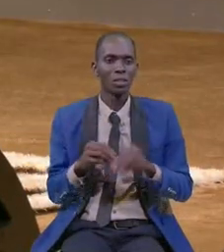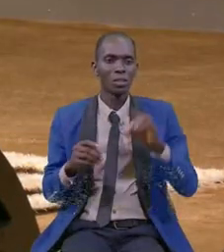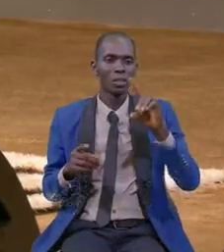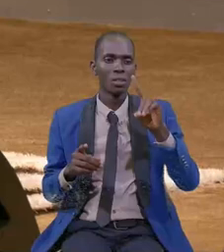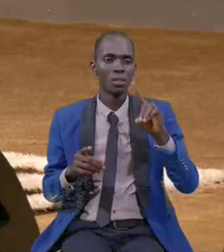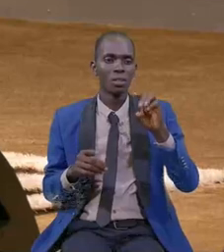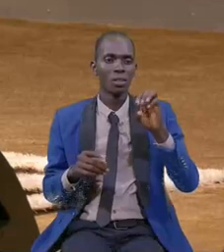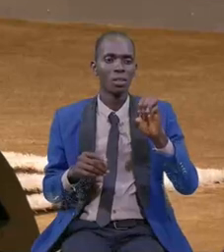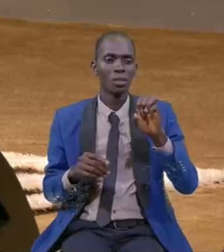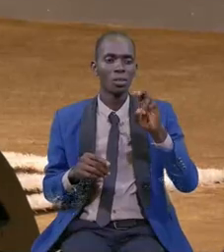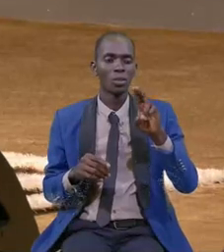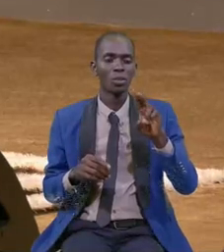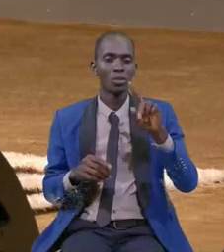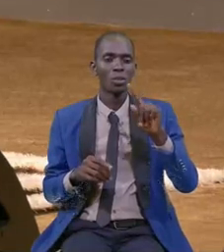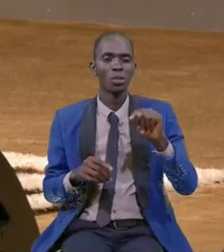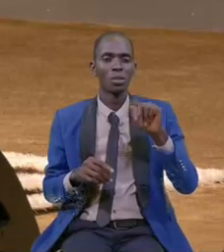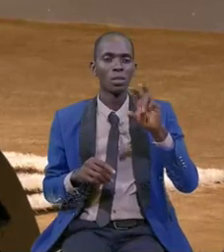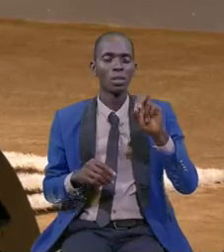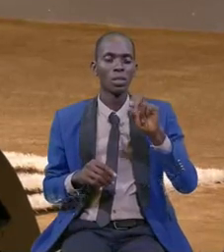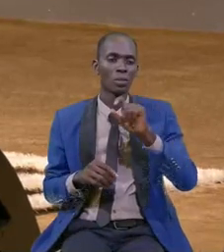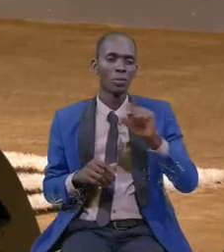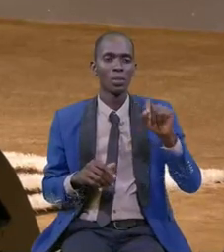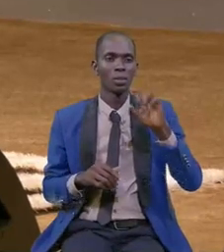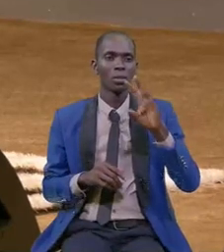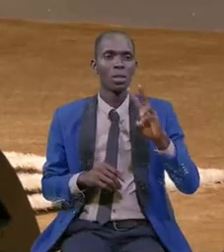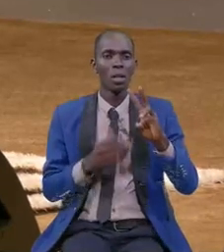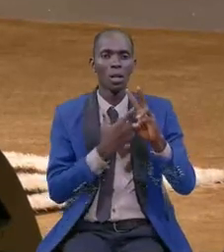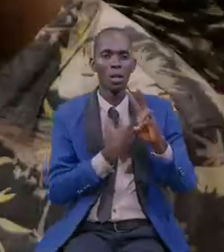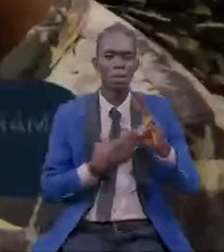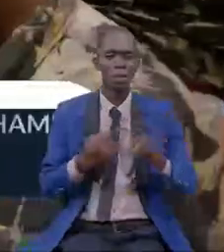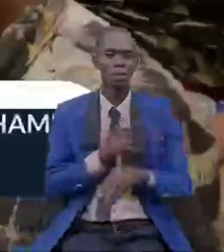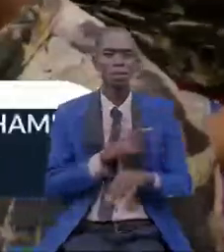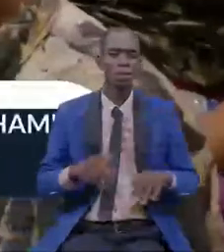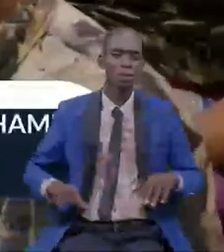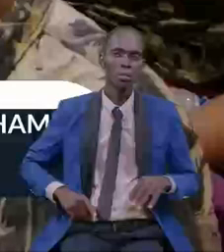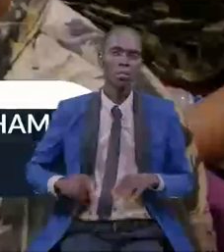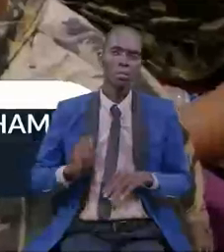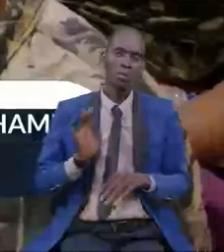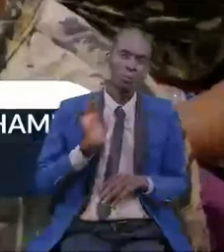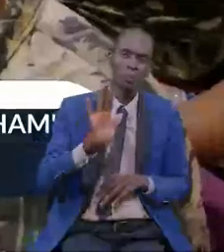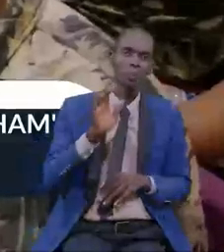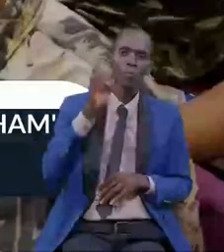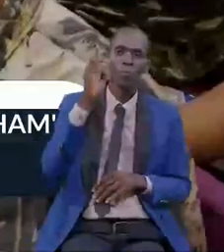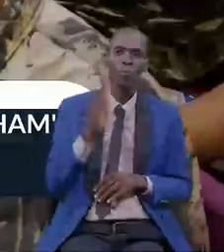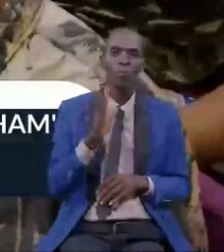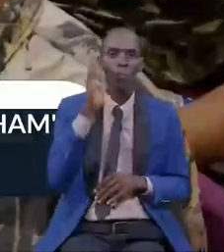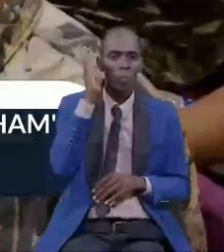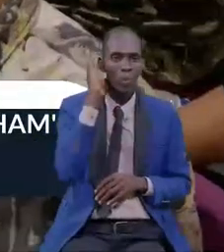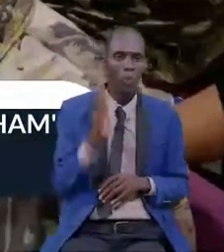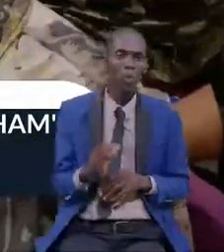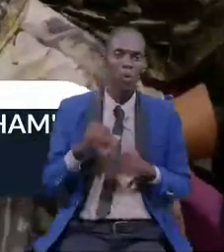30 verset 6 deutonome 31 verset 6 l'Éternel ton Dieu circonc ir a ton